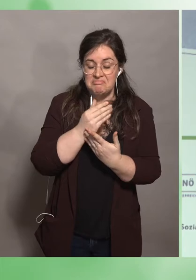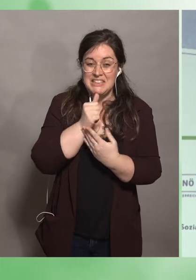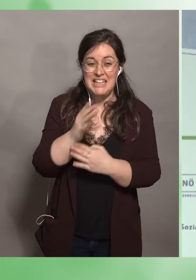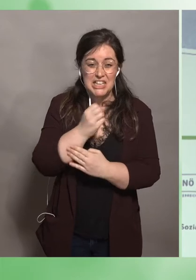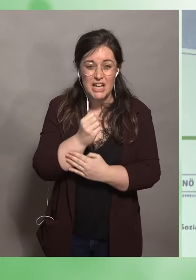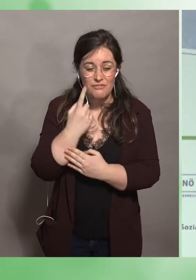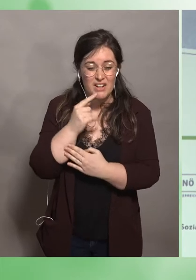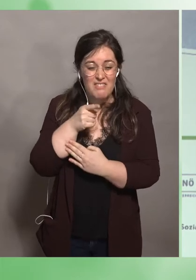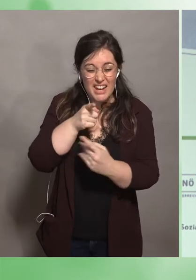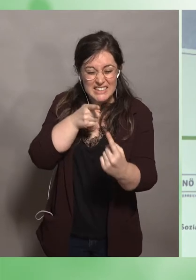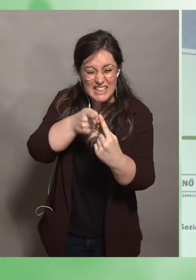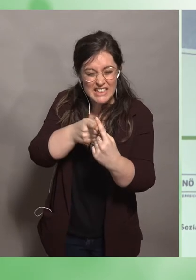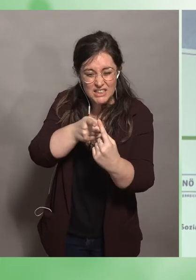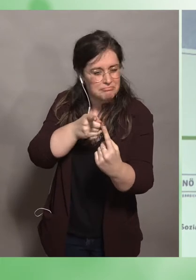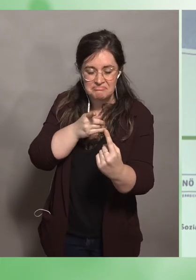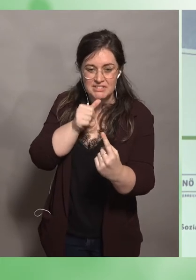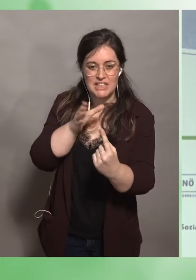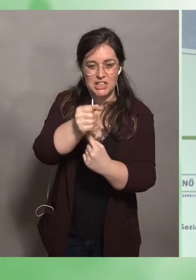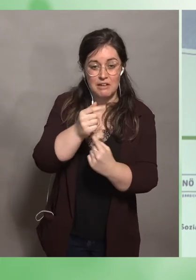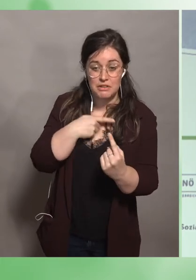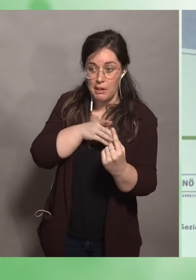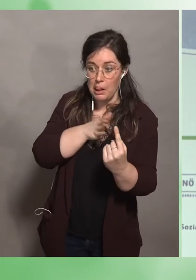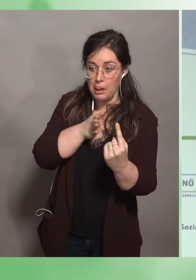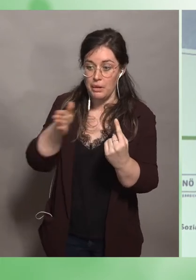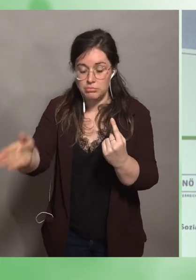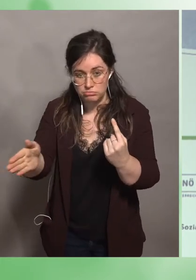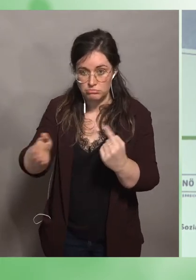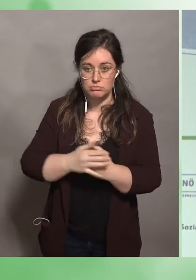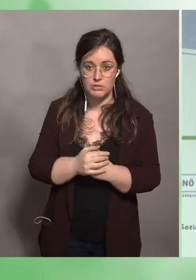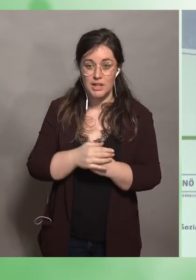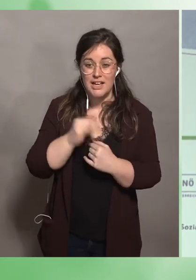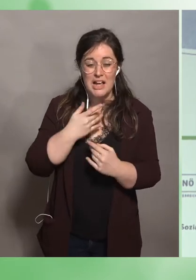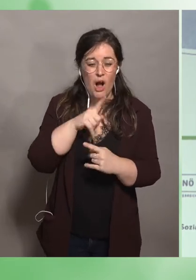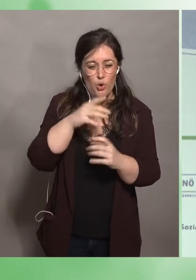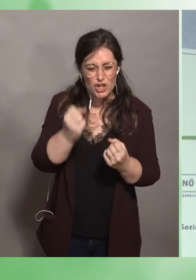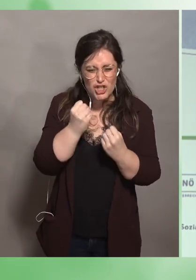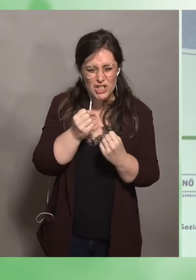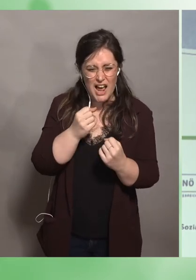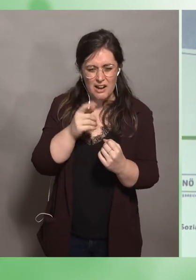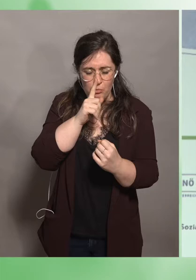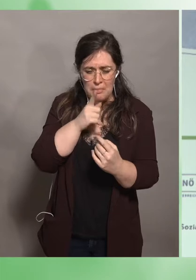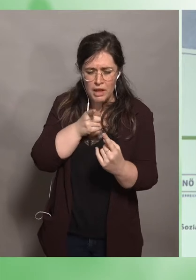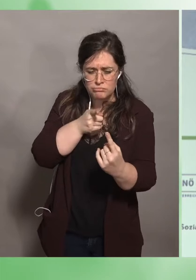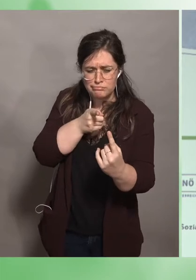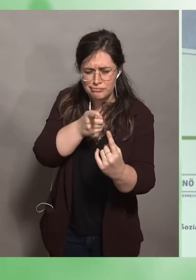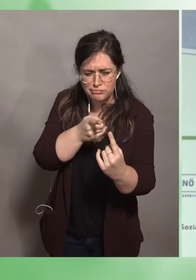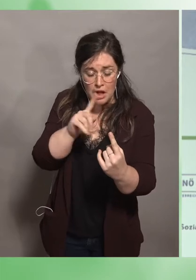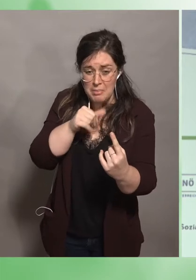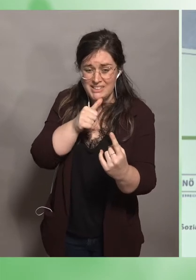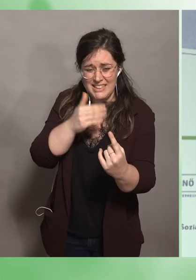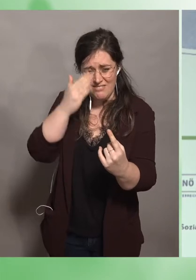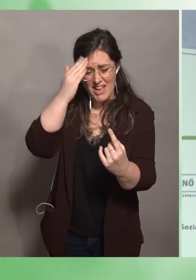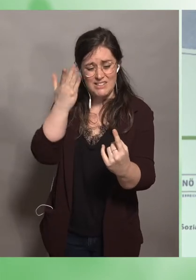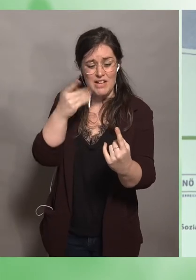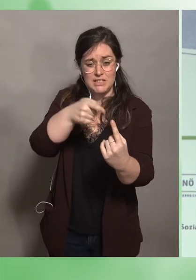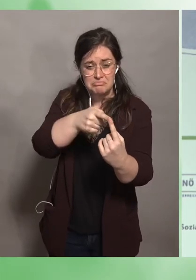näher kommt. Egal, wie stark man arbeitet und wie stark man es versucht, sich diesem Ziel zu nähern, wenn man nicht weiß, wohin man fährt. Jung in meiner